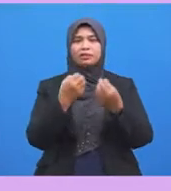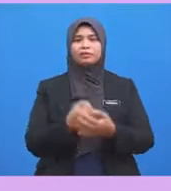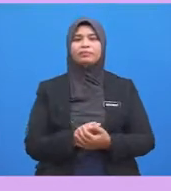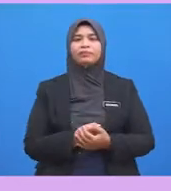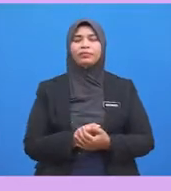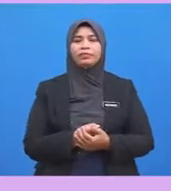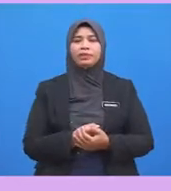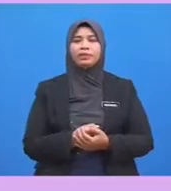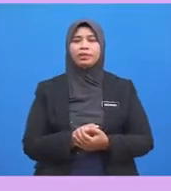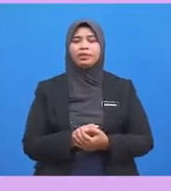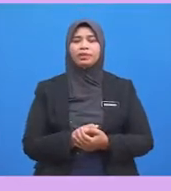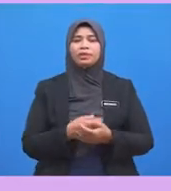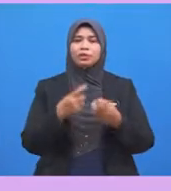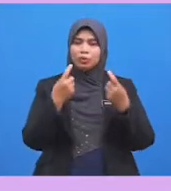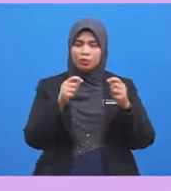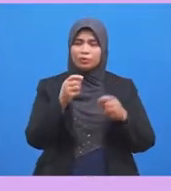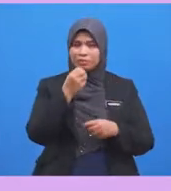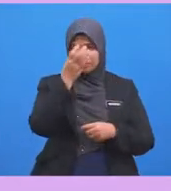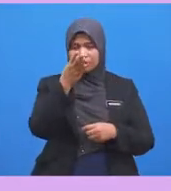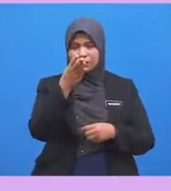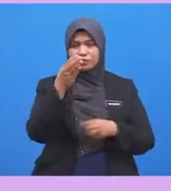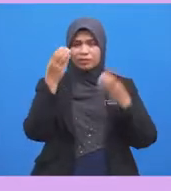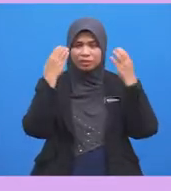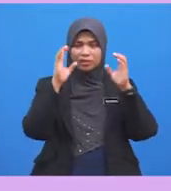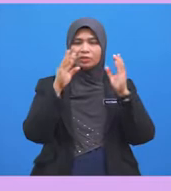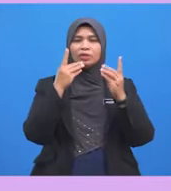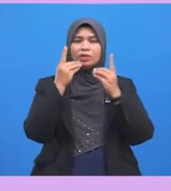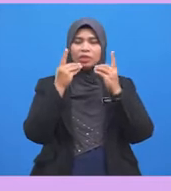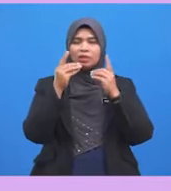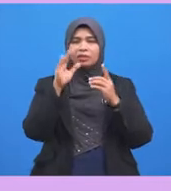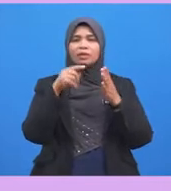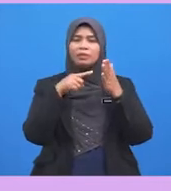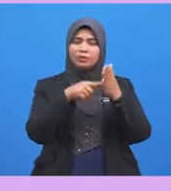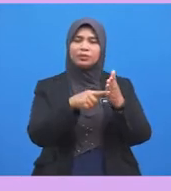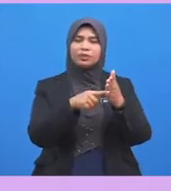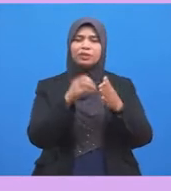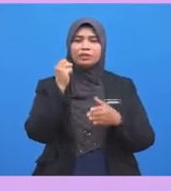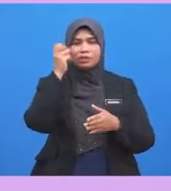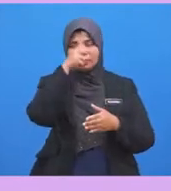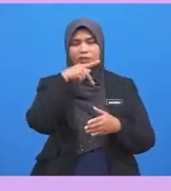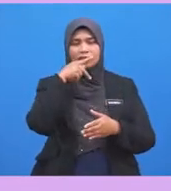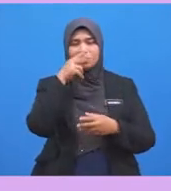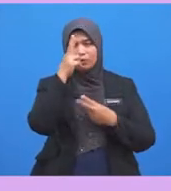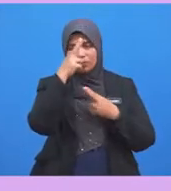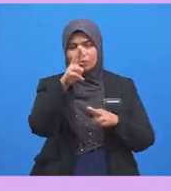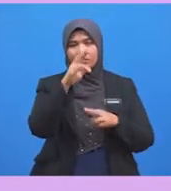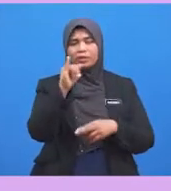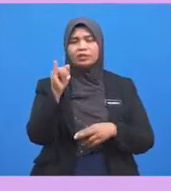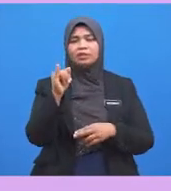Murid-murid, cuba memberitahu cikgu dialog yang menunjukkan sikap